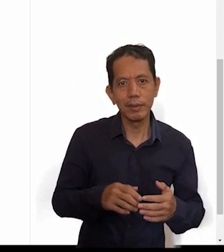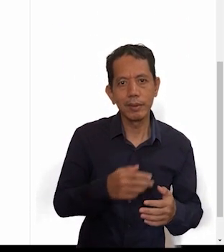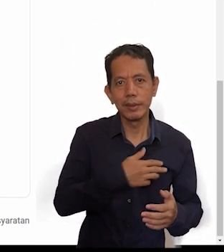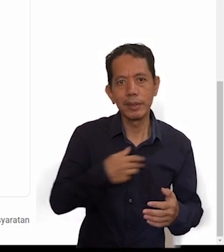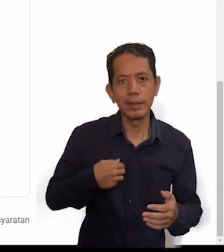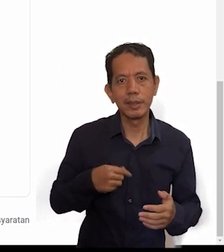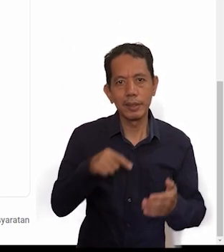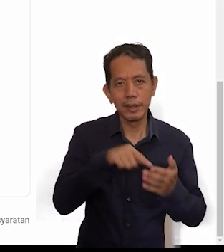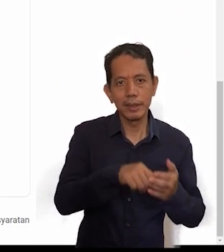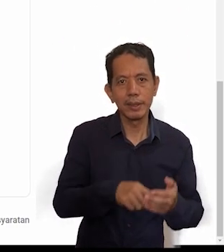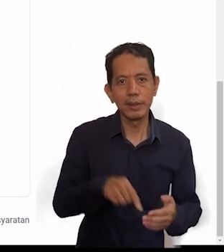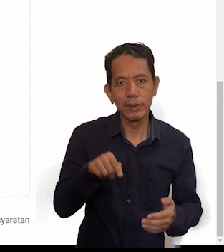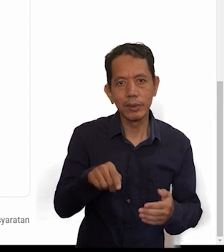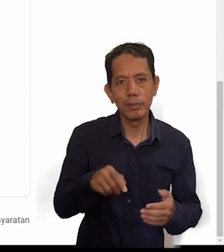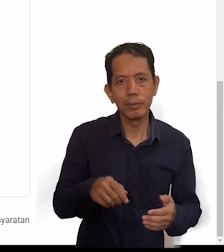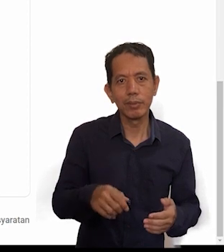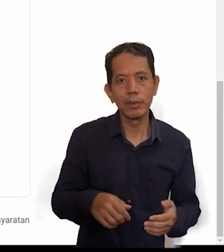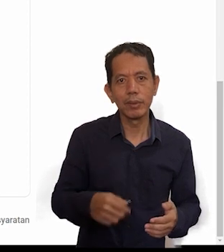setuju".